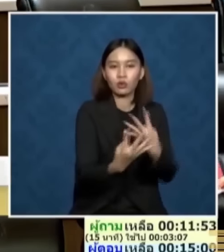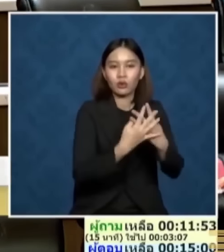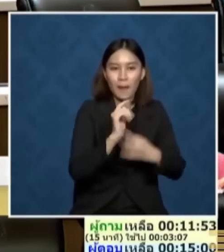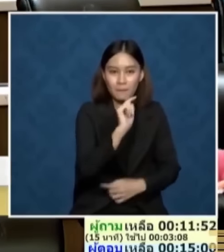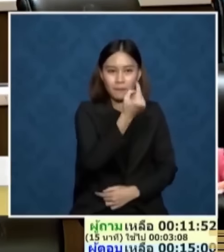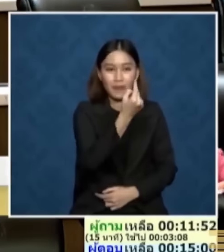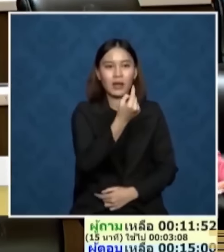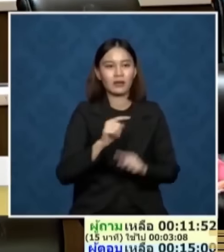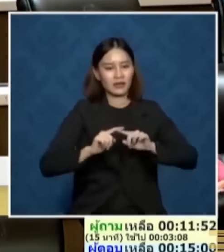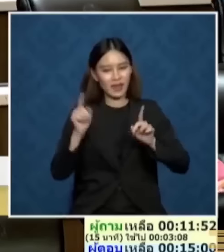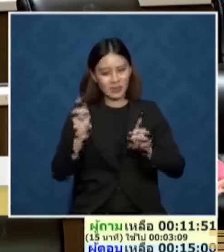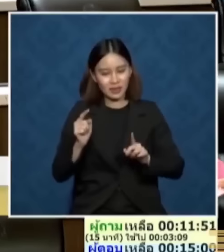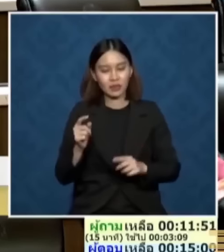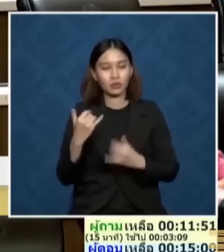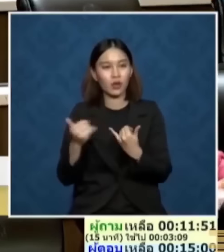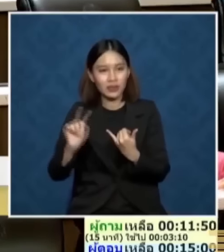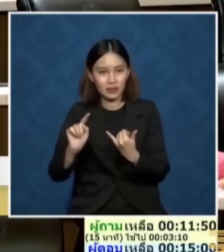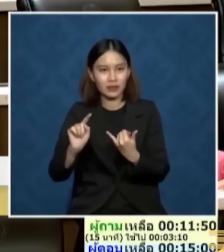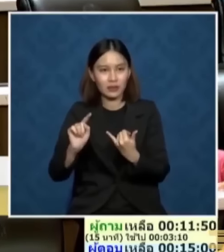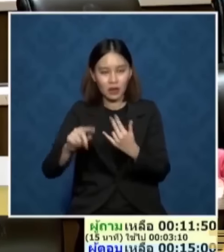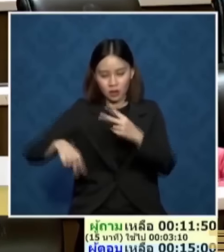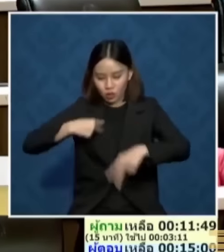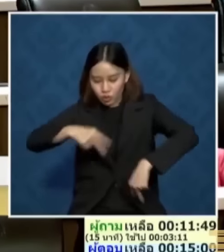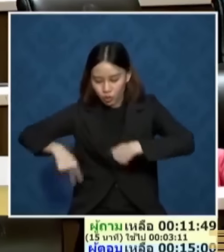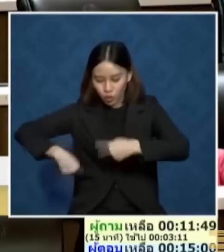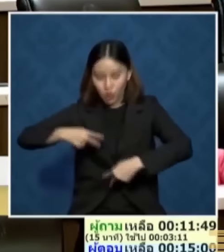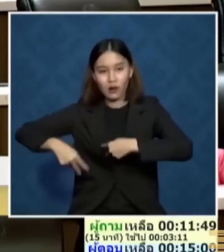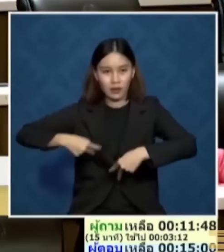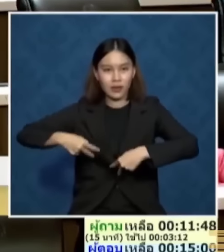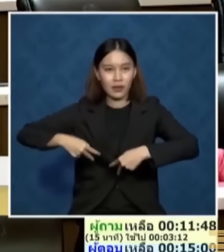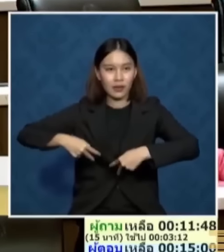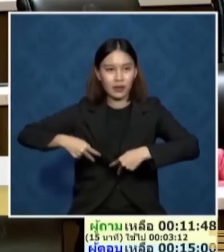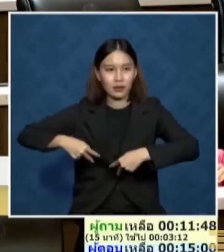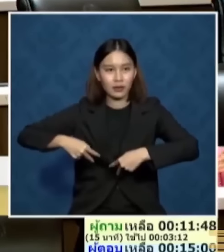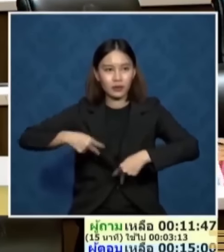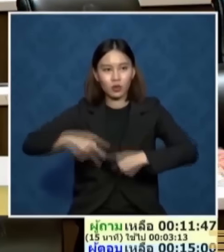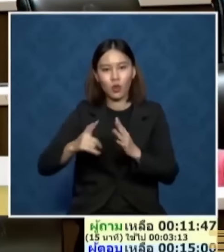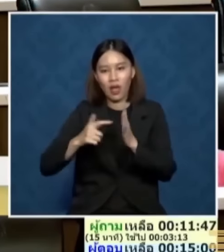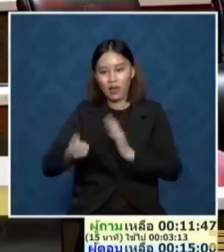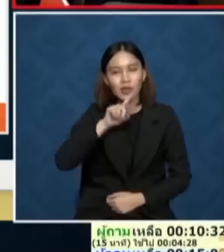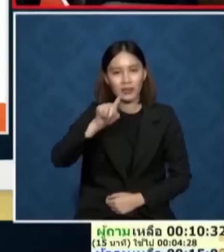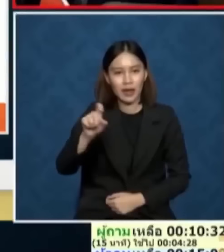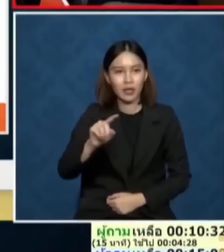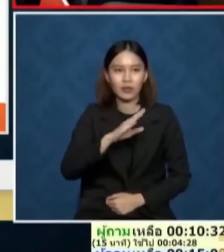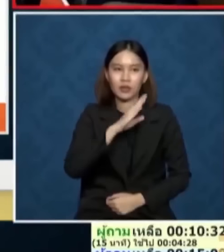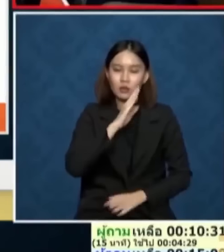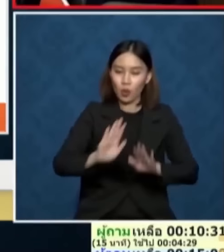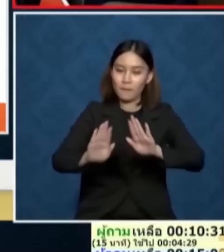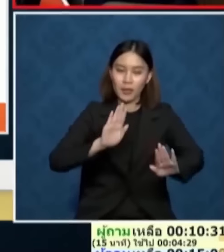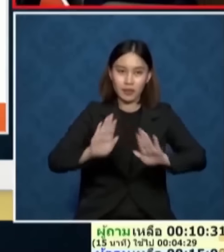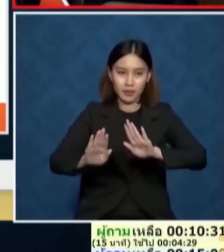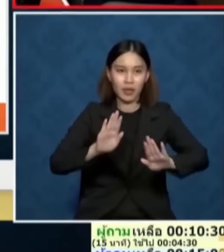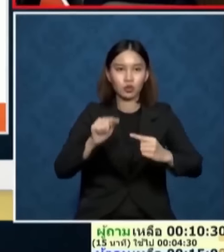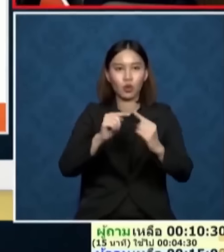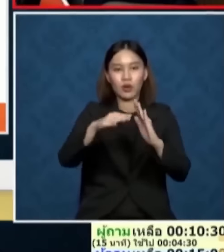อบหนึ่งทั้งที่ยังอยู่ในระหว่างการรักษาพยาบาลนะคะแล้วก็รับยาฆ่าเชื้อหากเราเปรียบเทียบใน